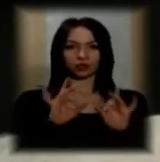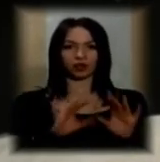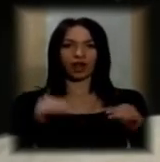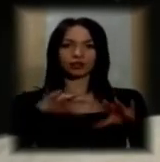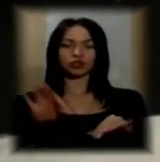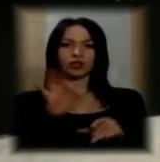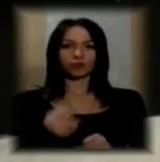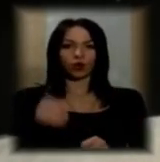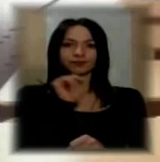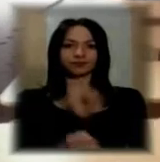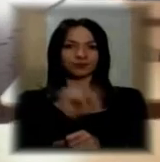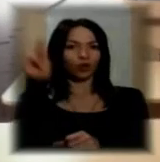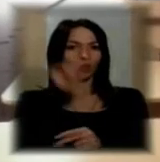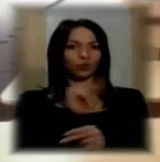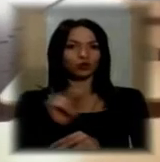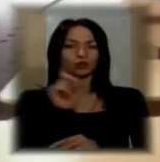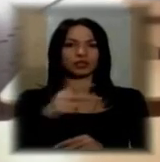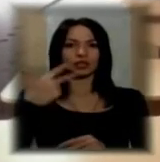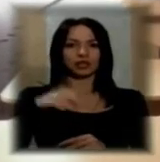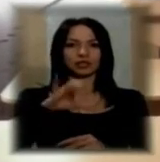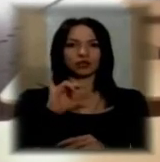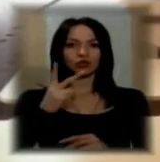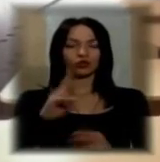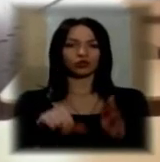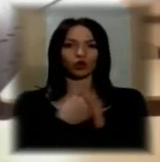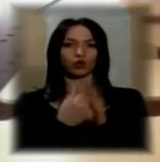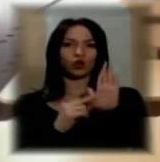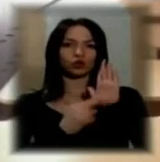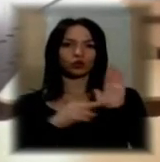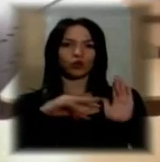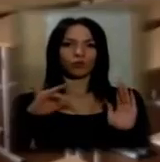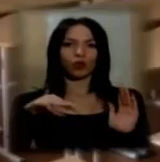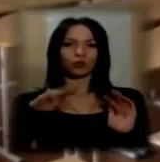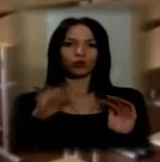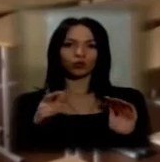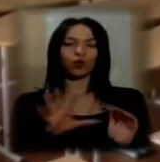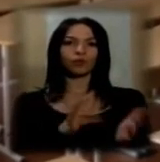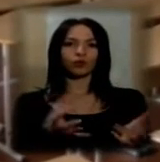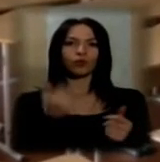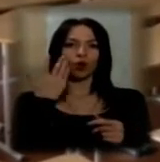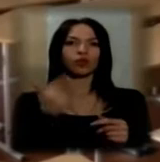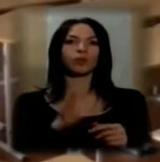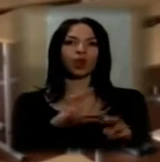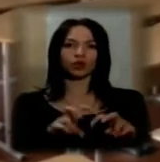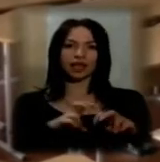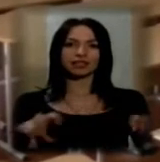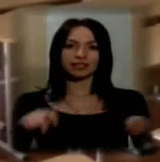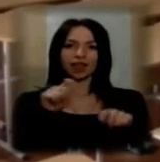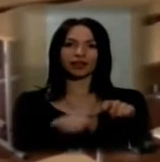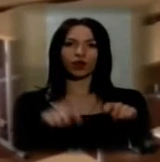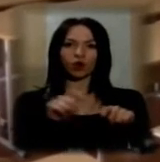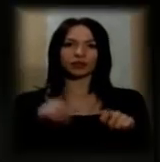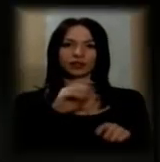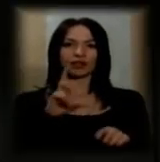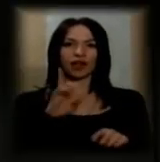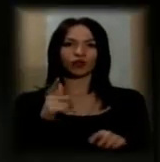освітнього процесу з 30 січня по 7 лютого включно було прийнято під час засідання комісії з техногенно-екологічної безпеки та надзвичайних